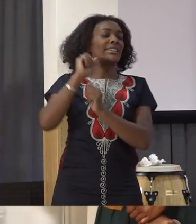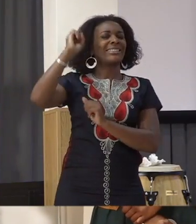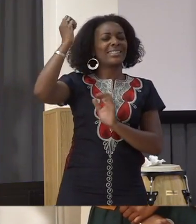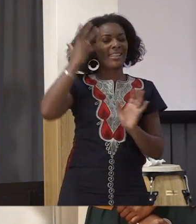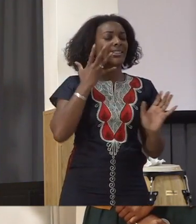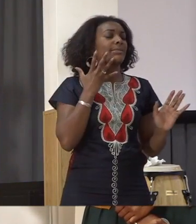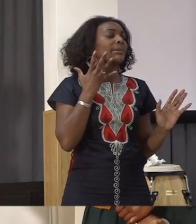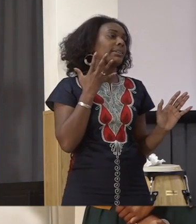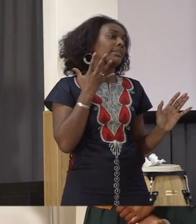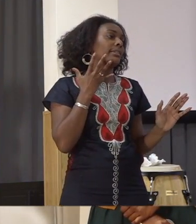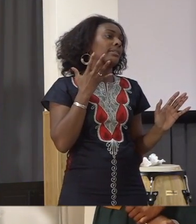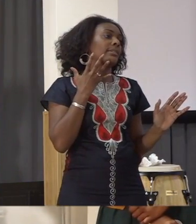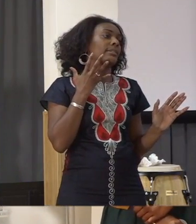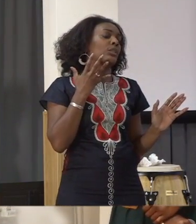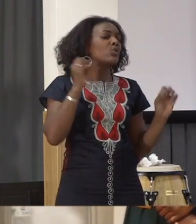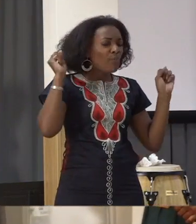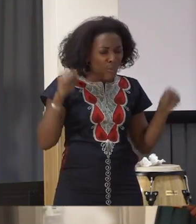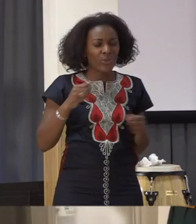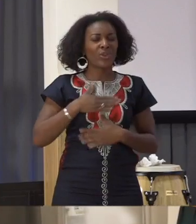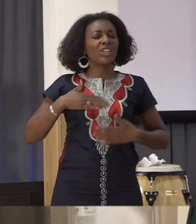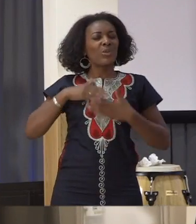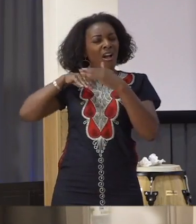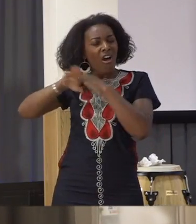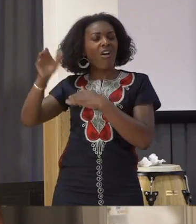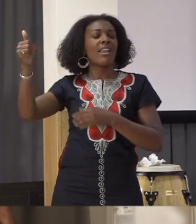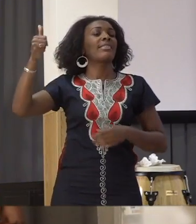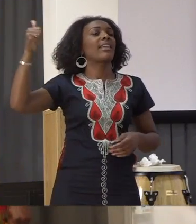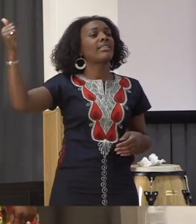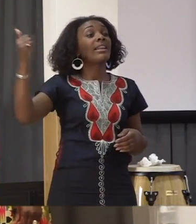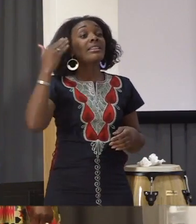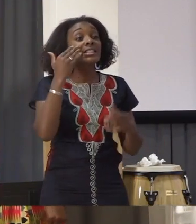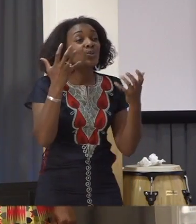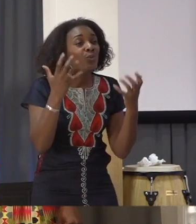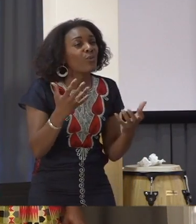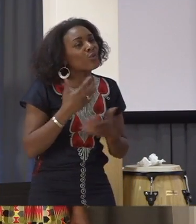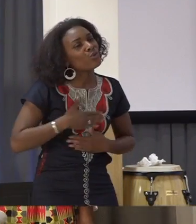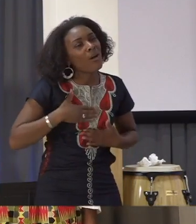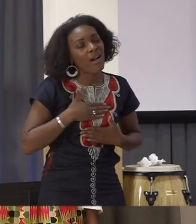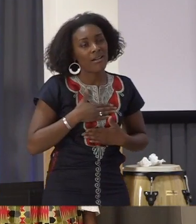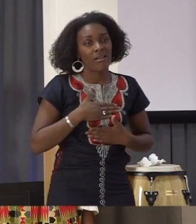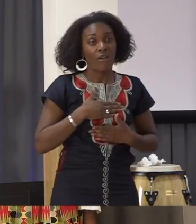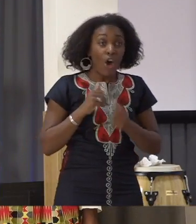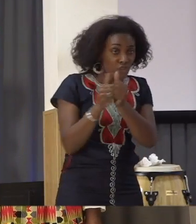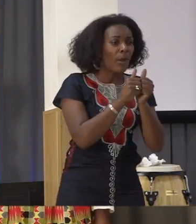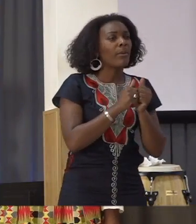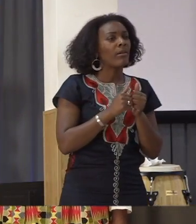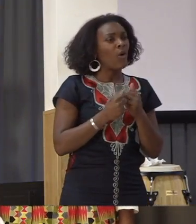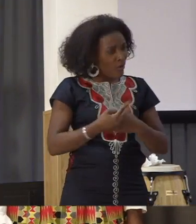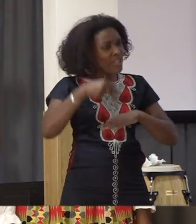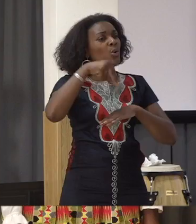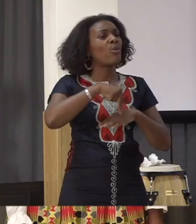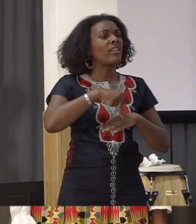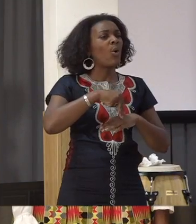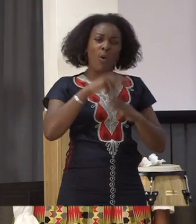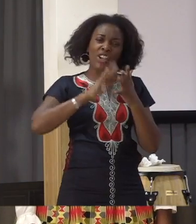peux te réjouir en l'Éternel. Si tu veux te réjouir avec moi et avec les musiciens ce matin, lève-toi à ta place, on va chanter, on va danser